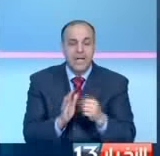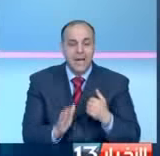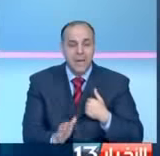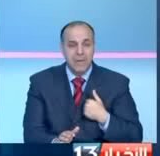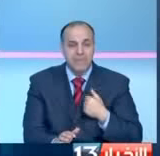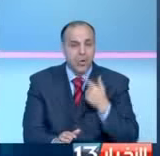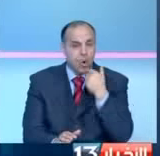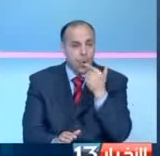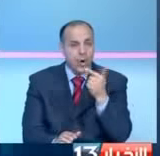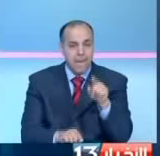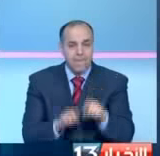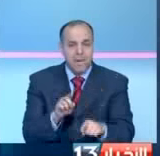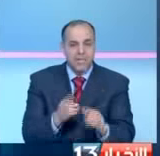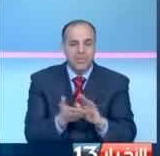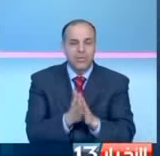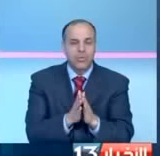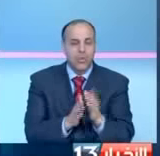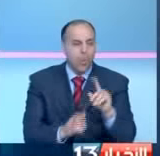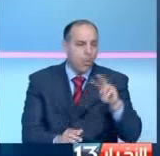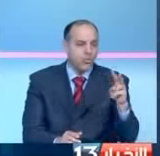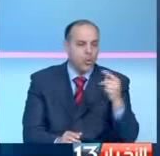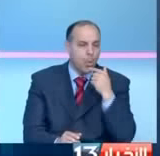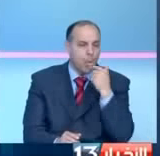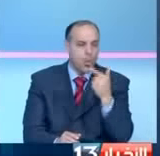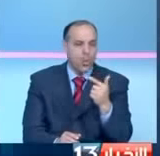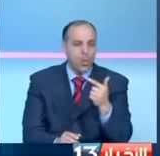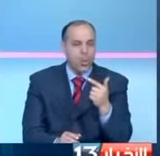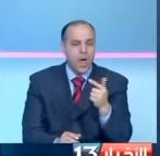الإرهابي ولبعض التنظيمات الأخرى التي قد